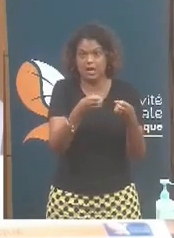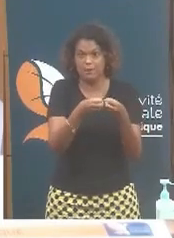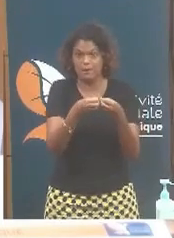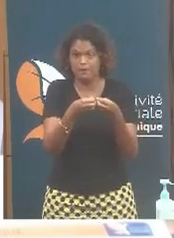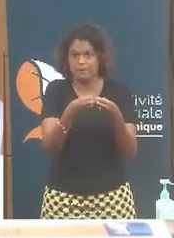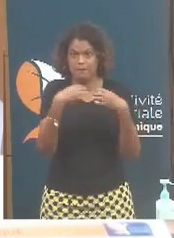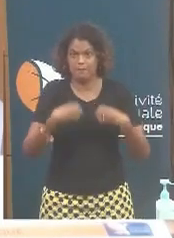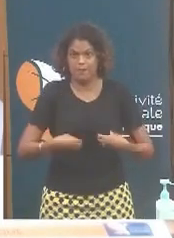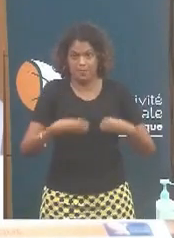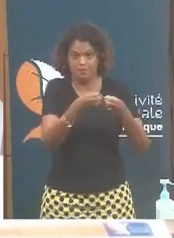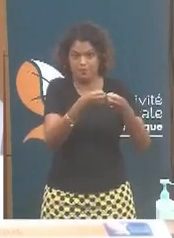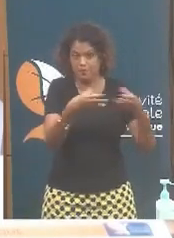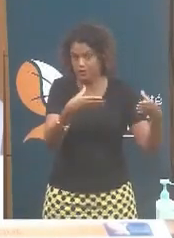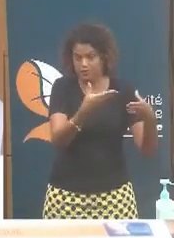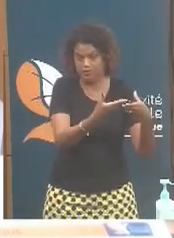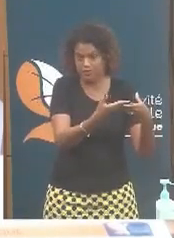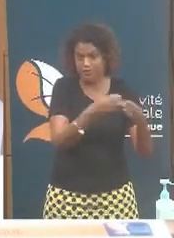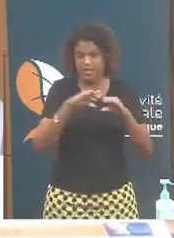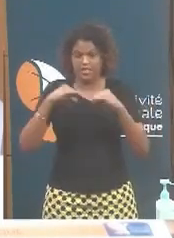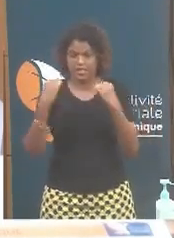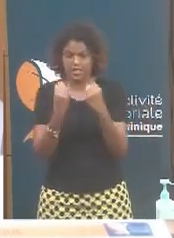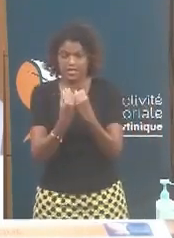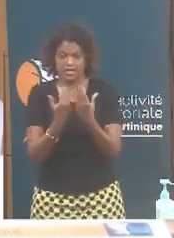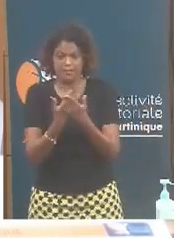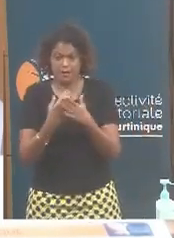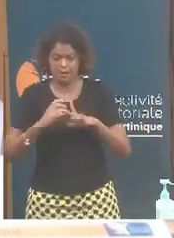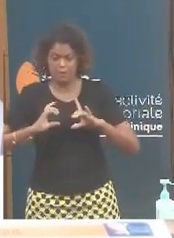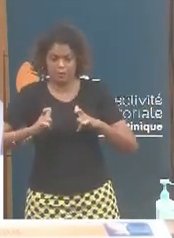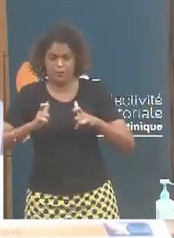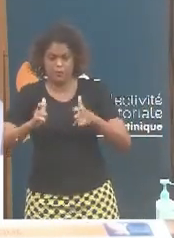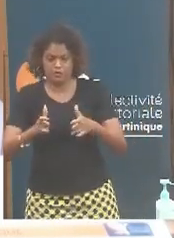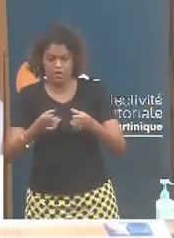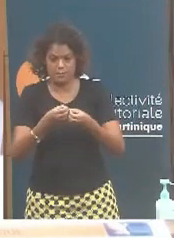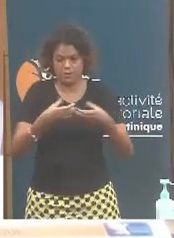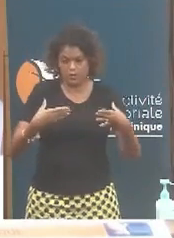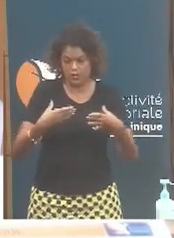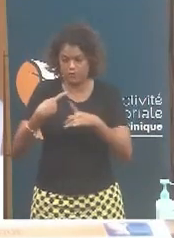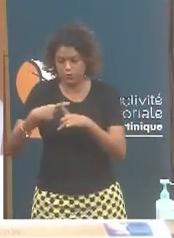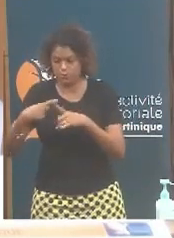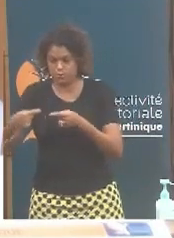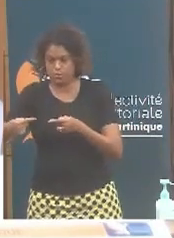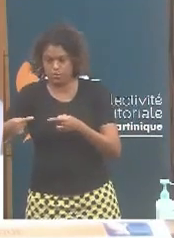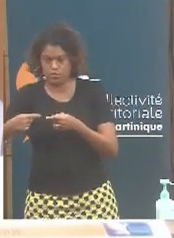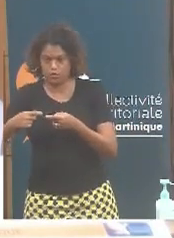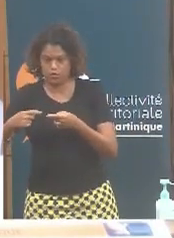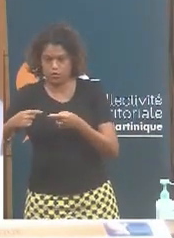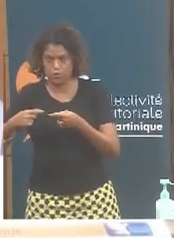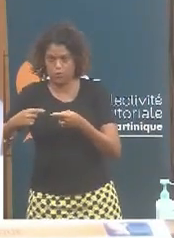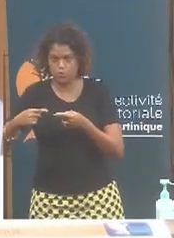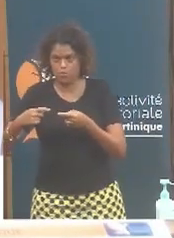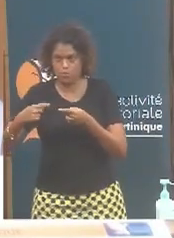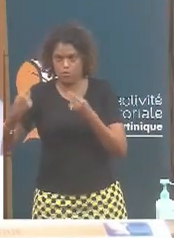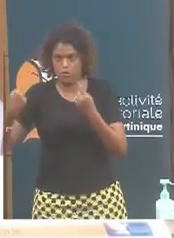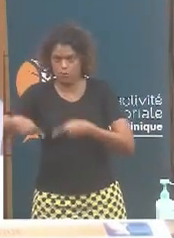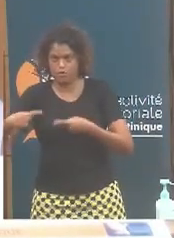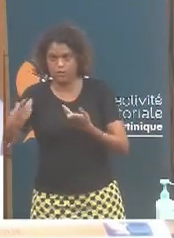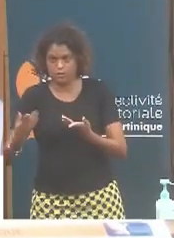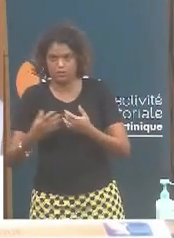majorité. À la CTM, c'était proportionnellement majorité et opposition. Ce qui fait qu'à l'intérieur du conseil